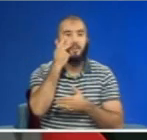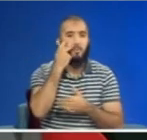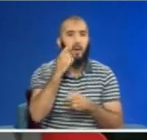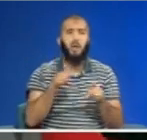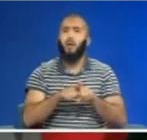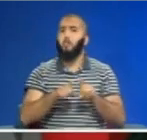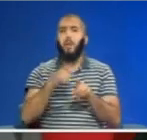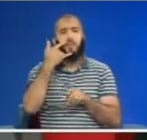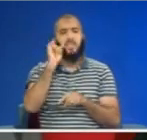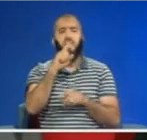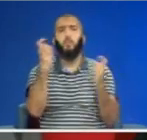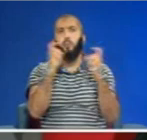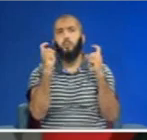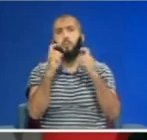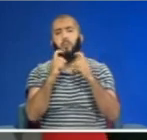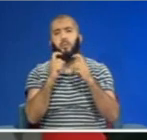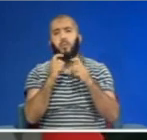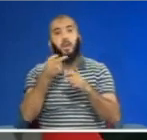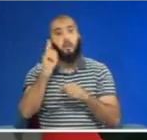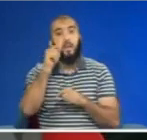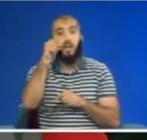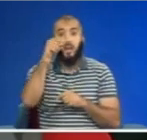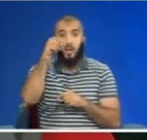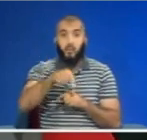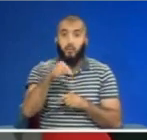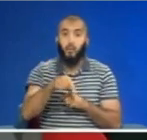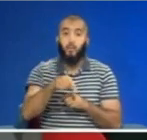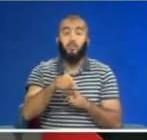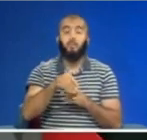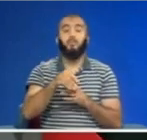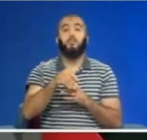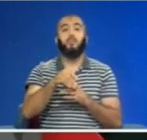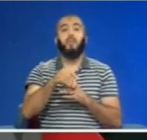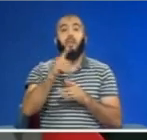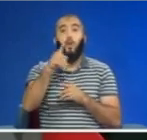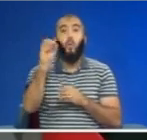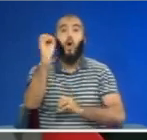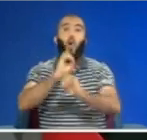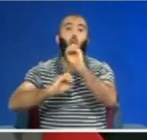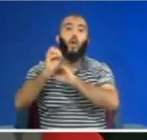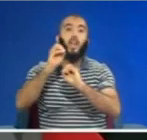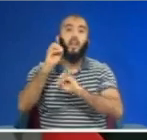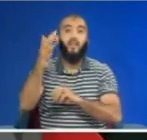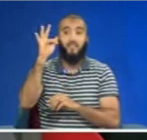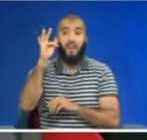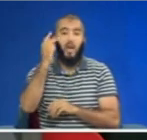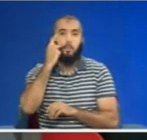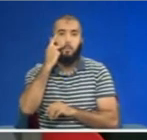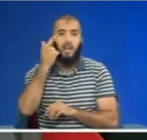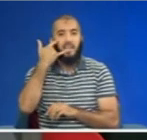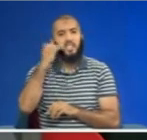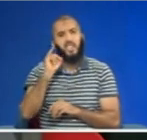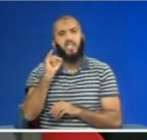ولو كنتم كذا ولو كنتم كذا، لكن الولاية الصحيحة للعم. إذا تأسف العم